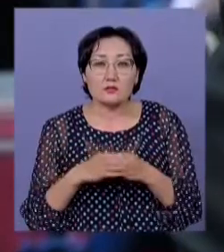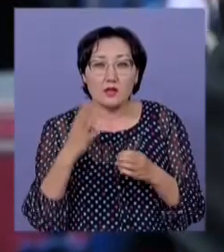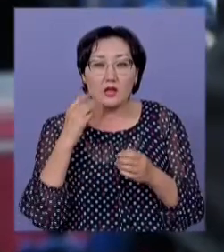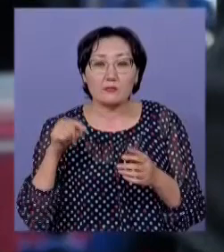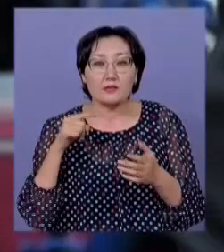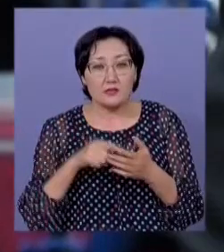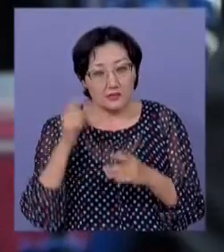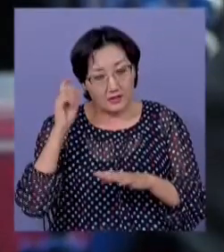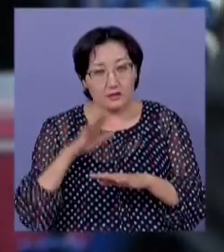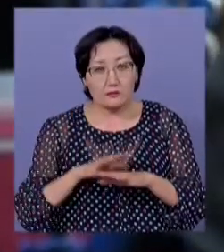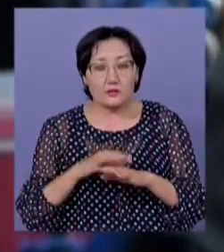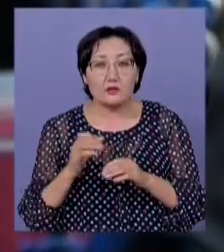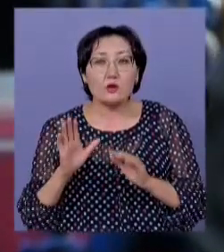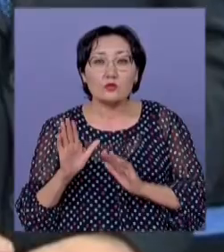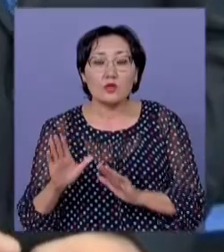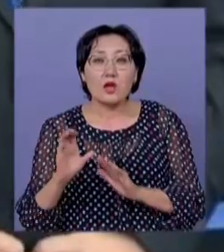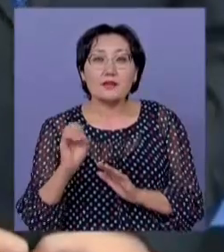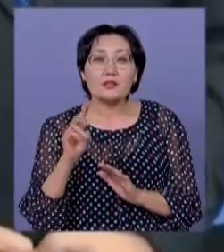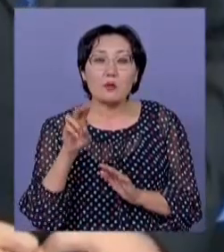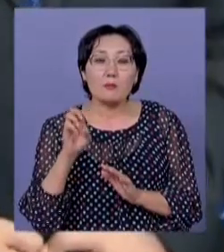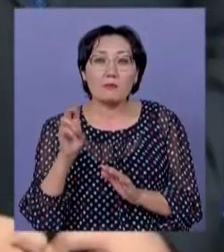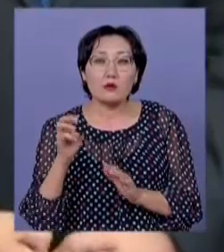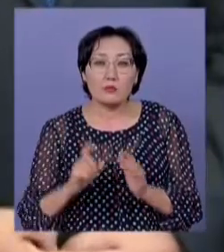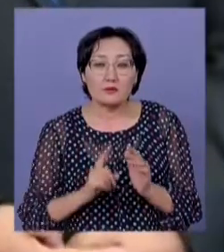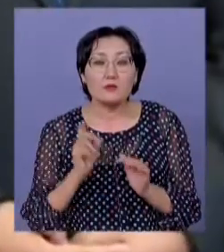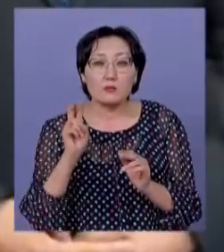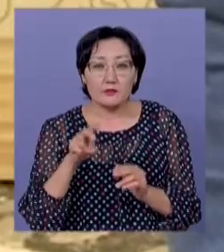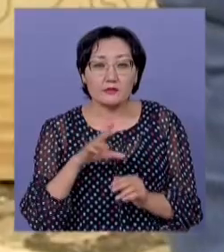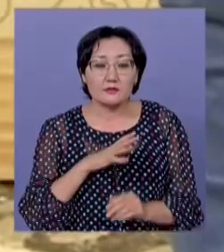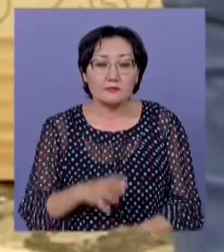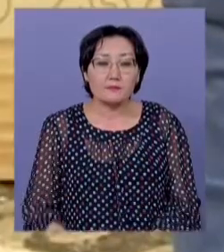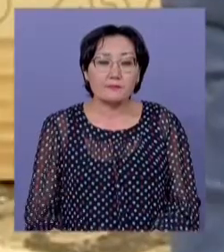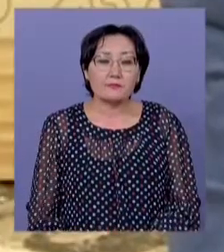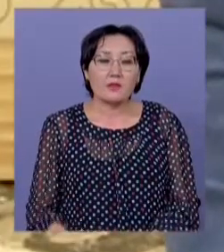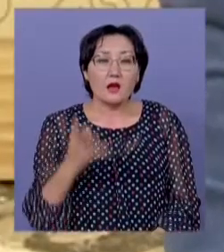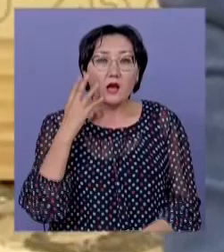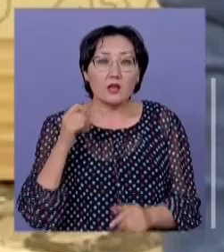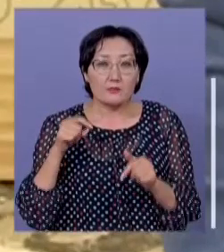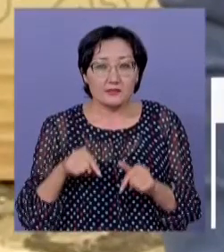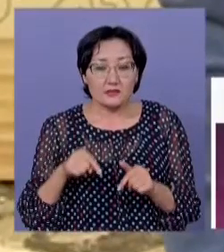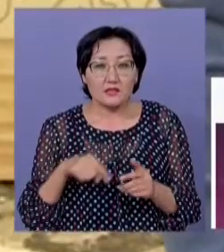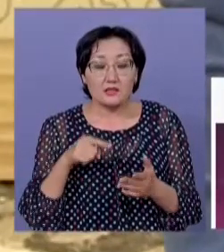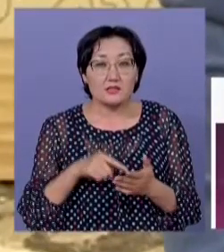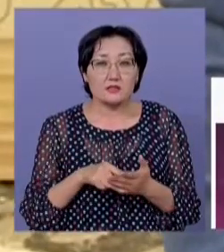әкімі Бақытжан Сағынтаевтың орынбасары Ержан Бабақұмаров бастап барған. Алматы қаласындағы